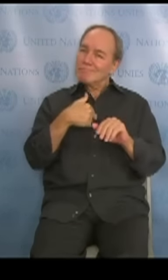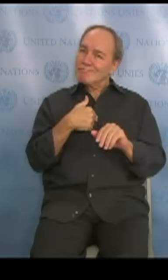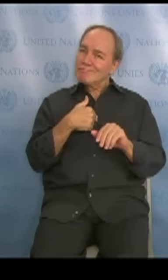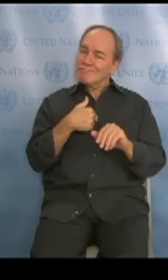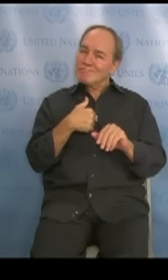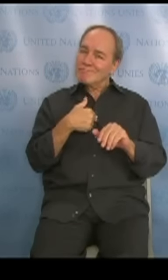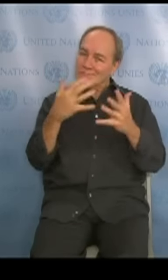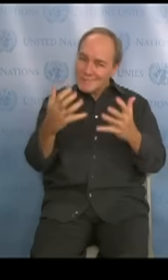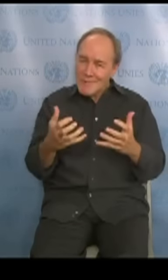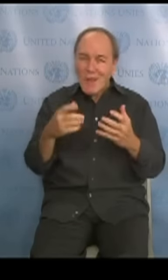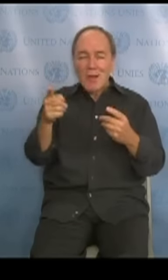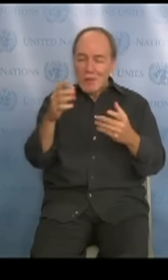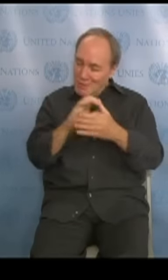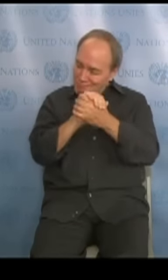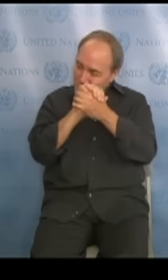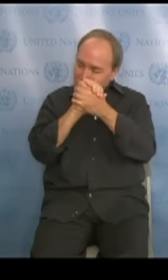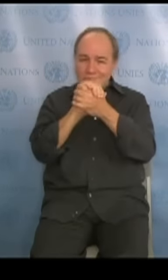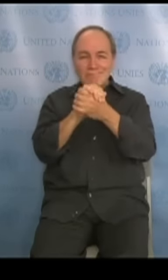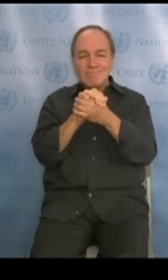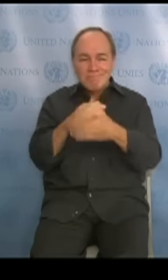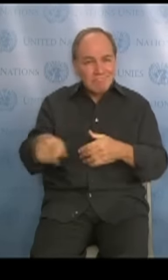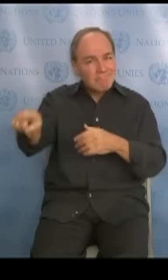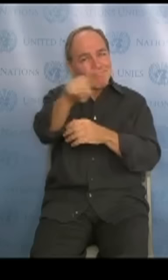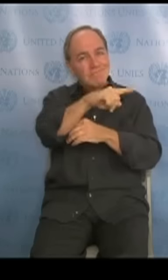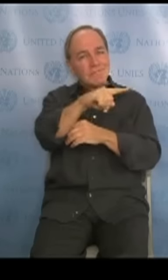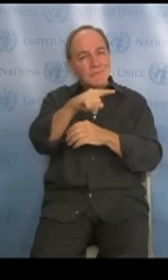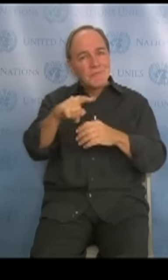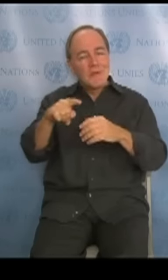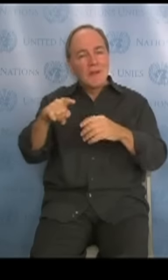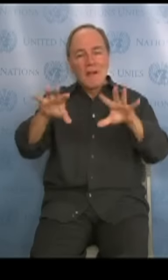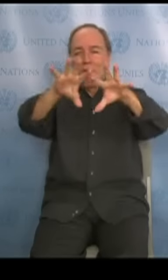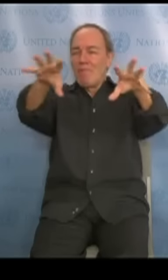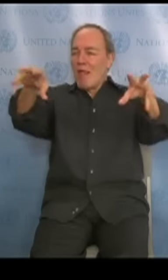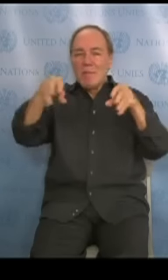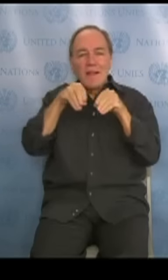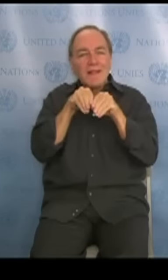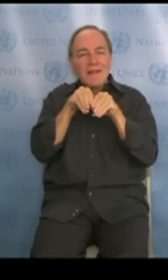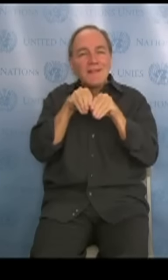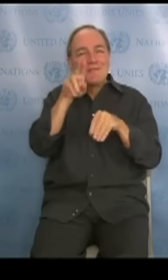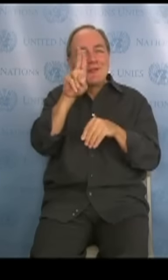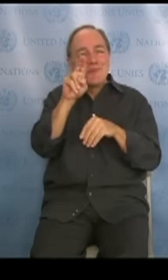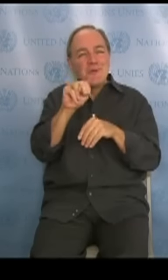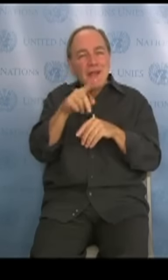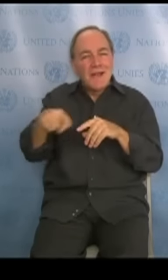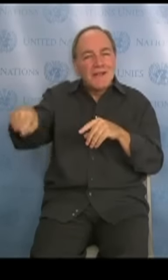grande famille des Nations Unies en se dotant d'une vision globale du